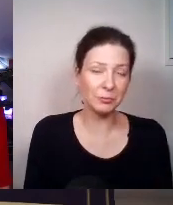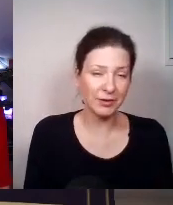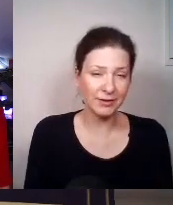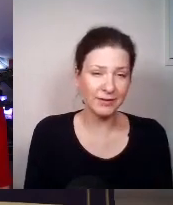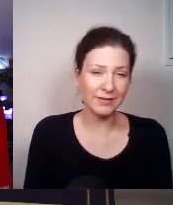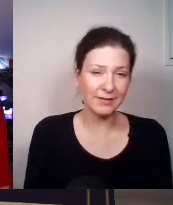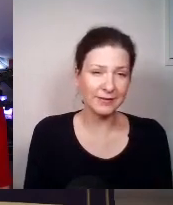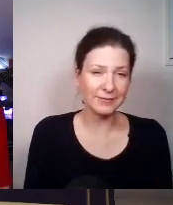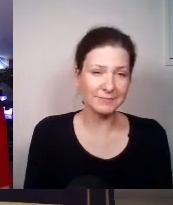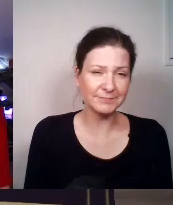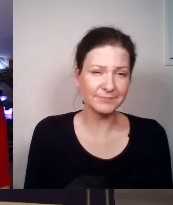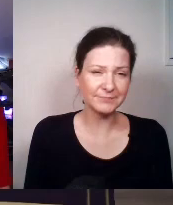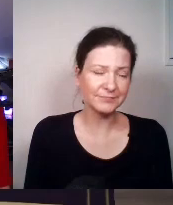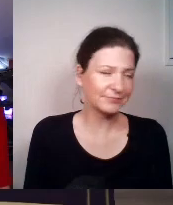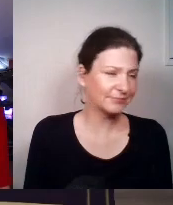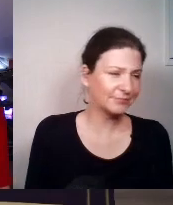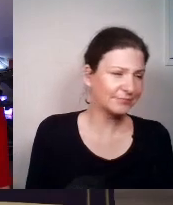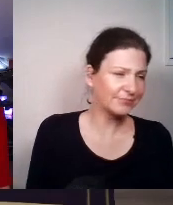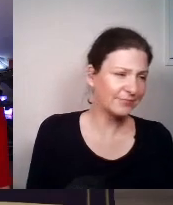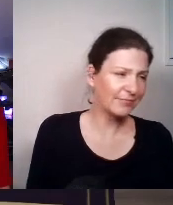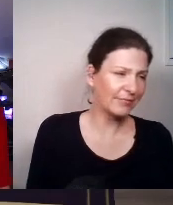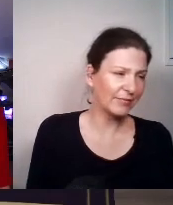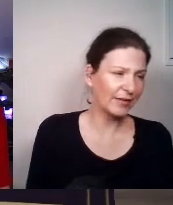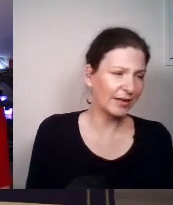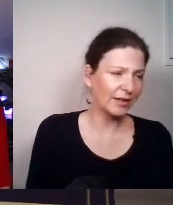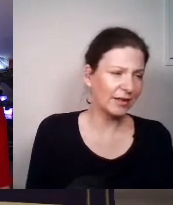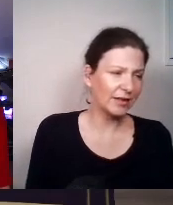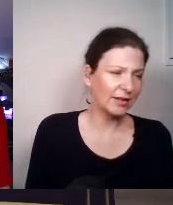würde übrigens